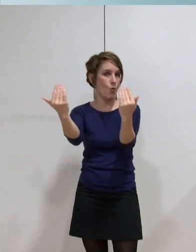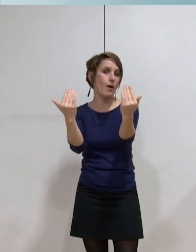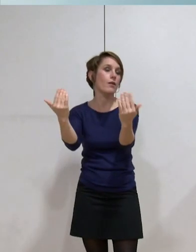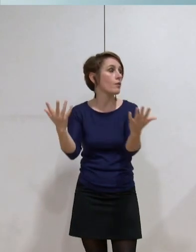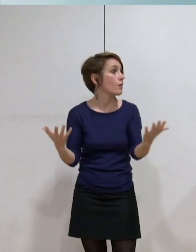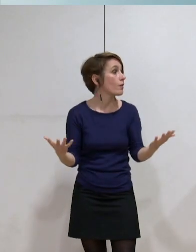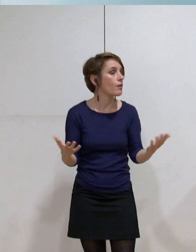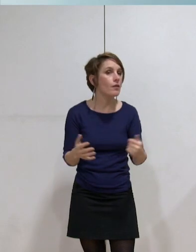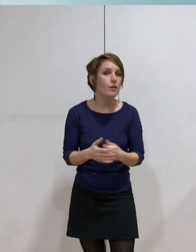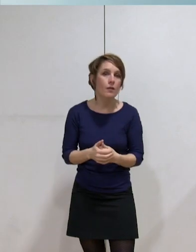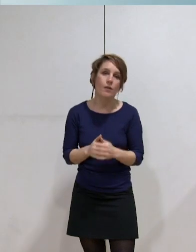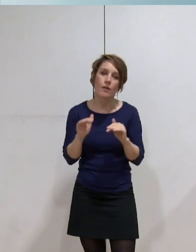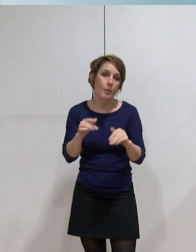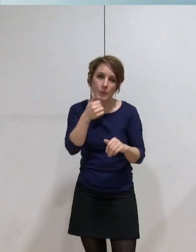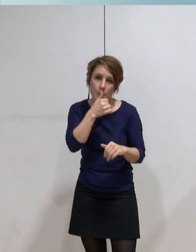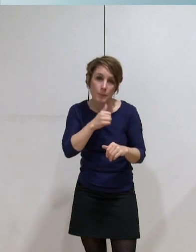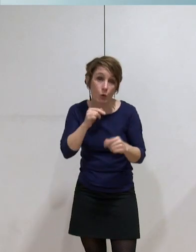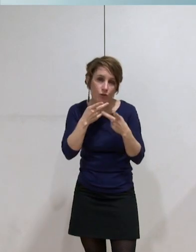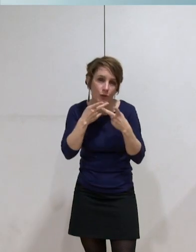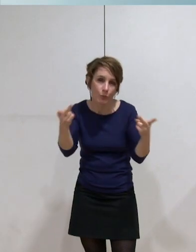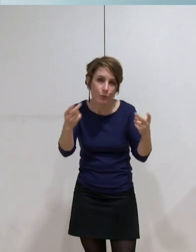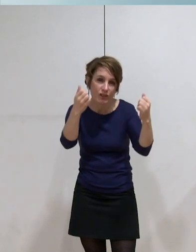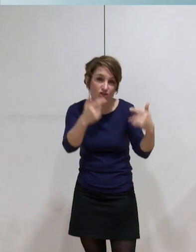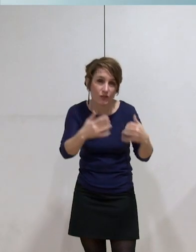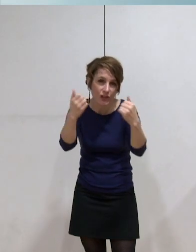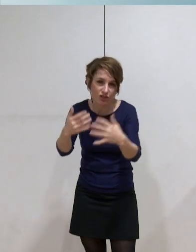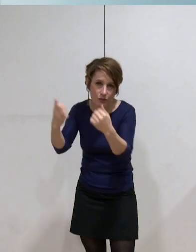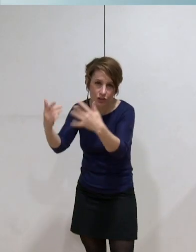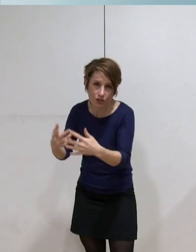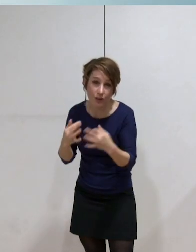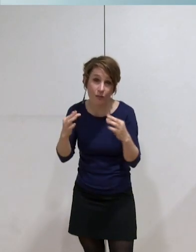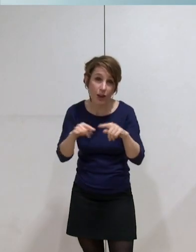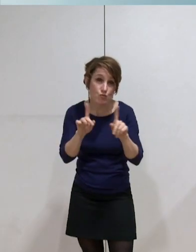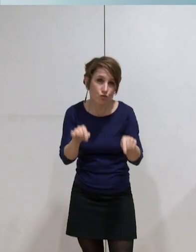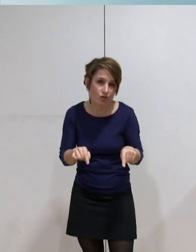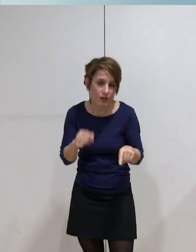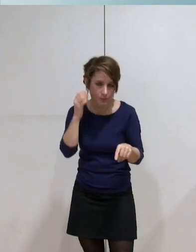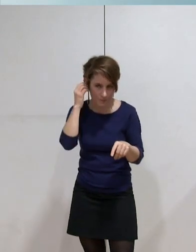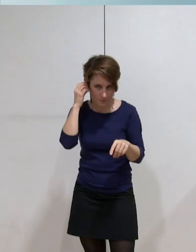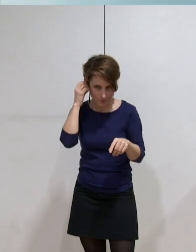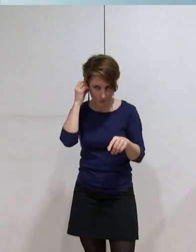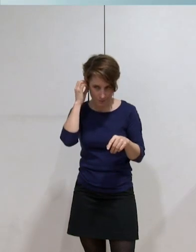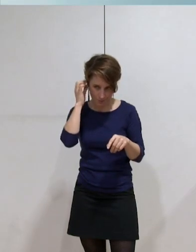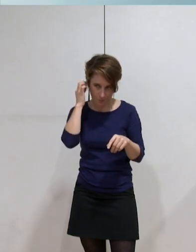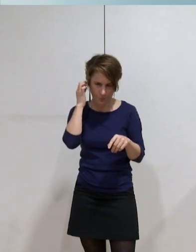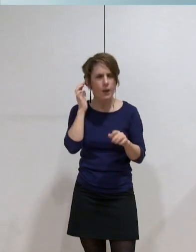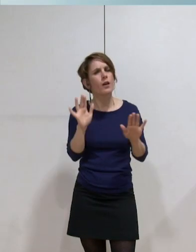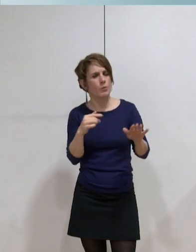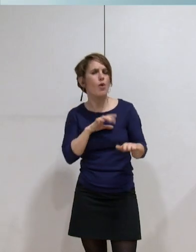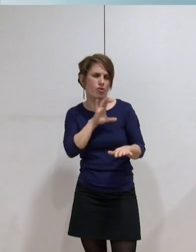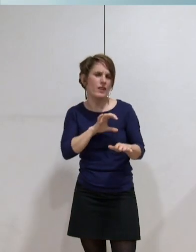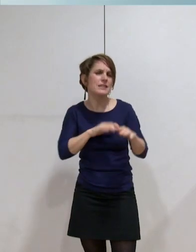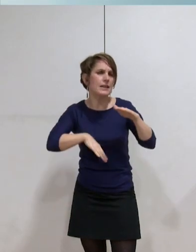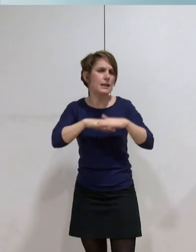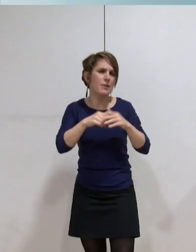pas donner quelques chiffres sur un budget mais je vais essayer de de limiter cet